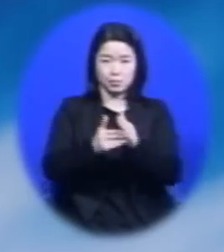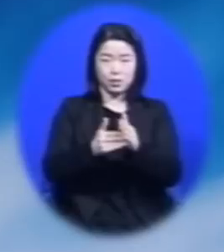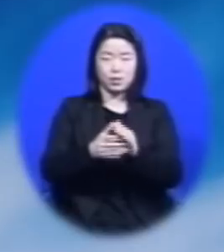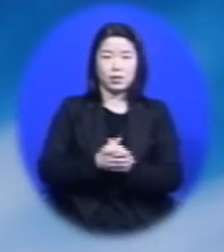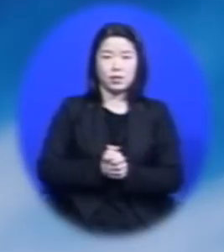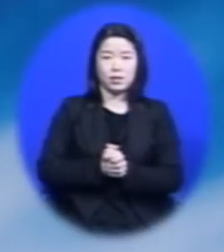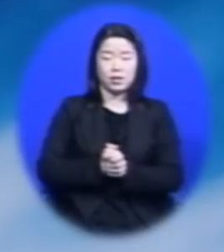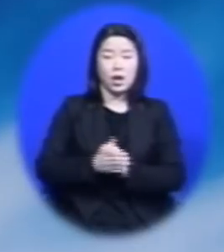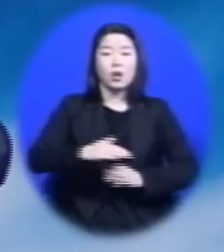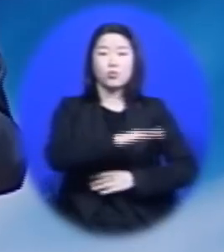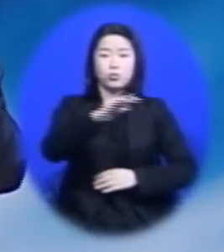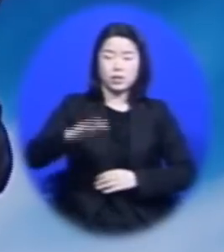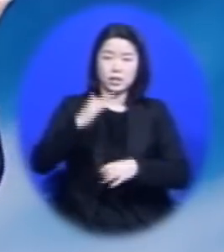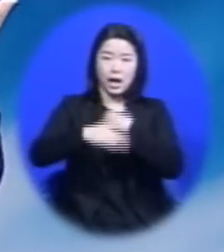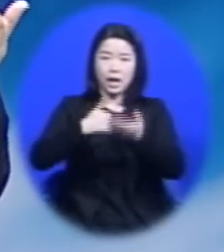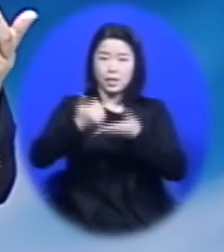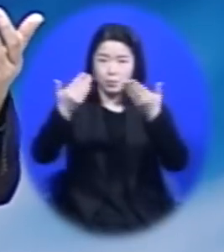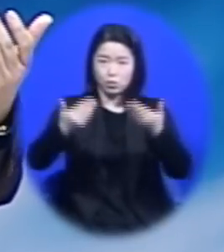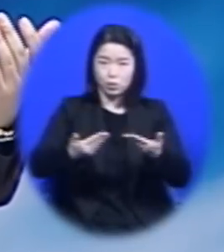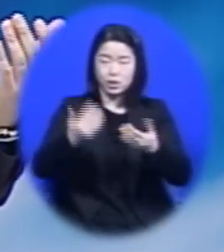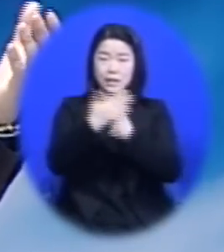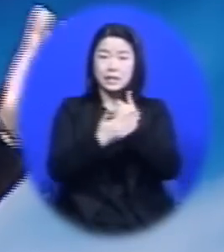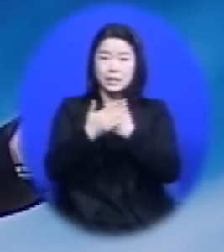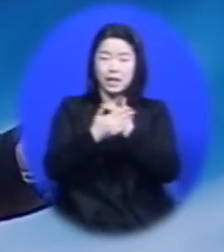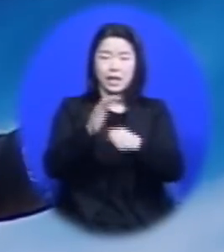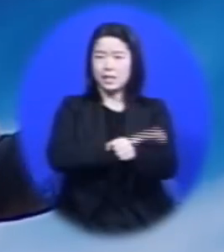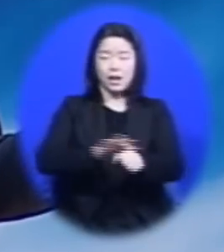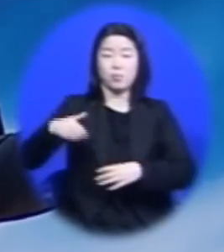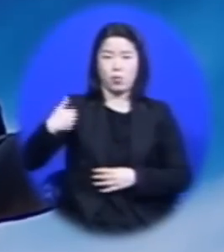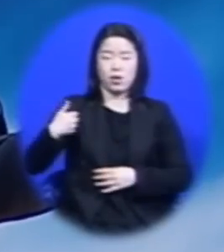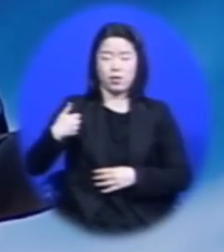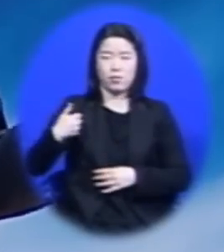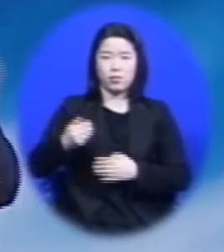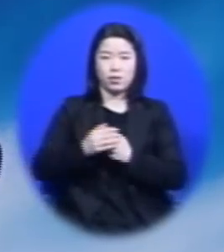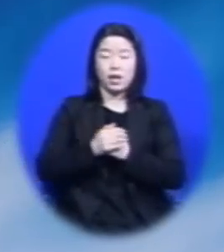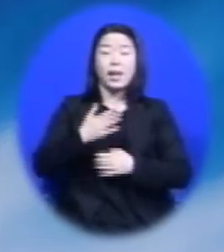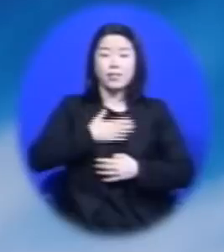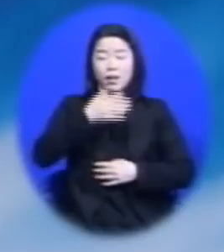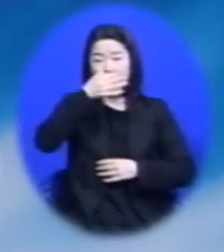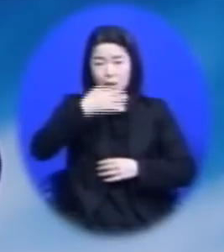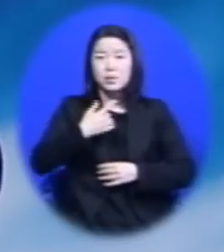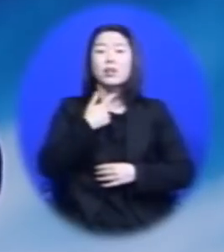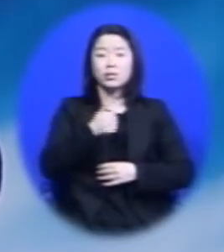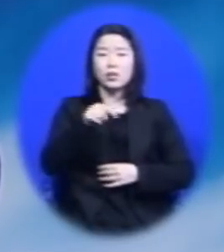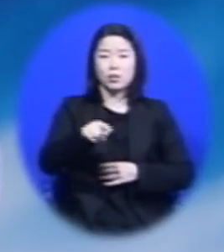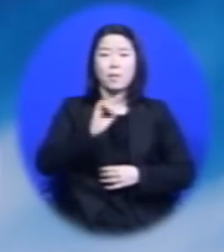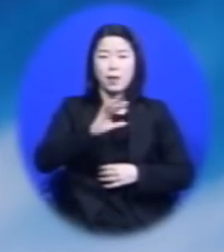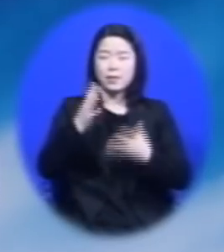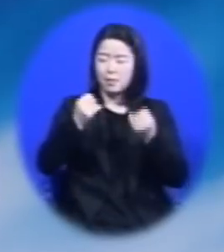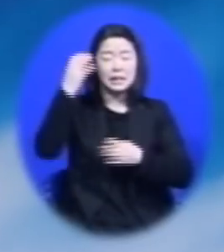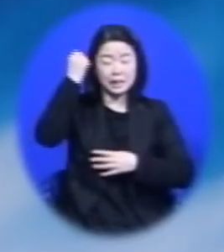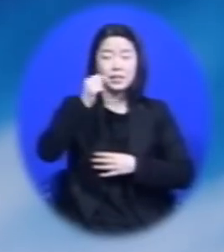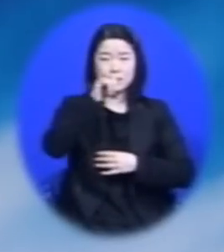자랐습니다 우리는 하나님이 주시는 은혜 잘 모릅니다 내가 힘들었던 것만 많이